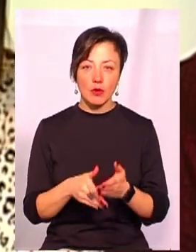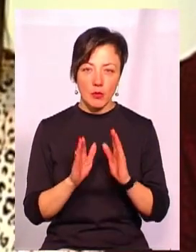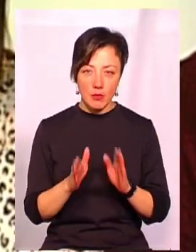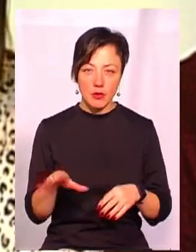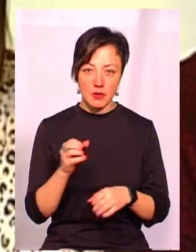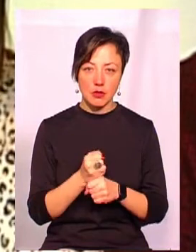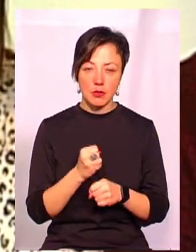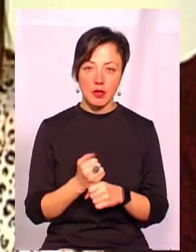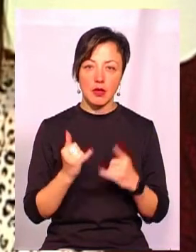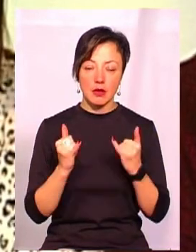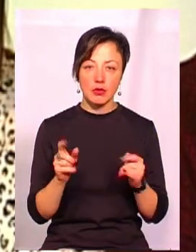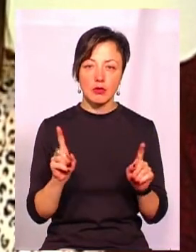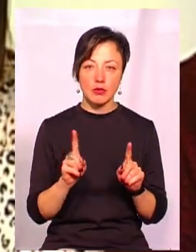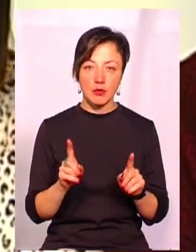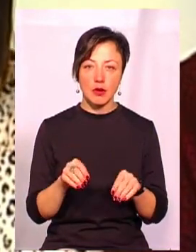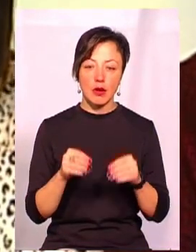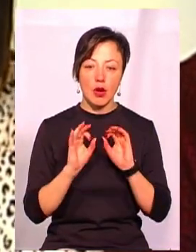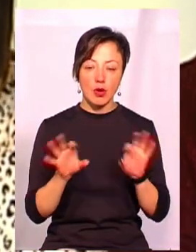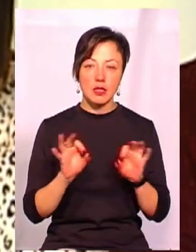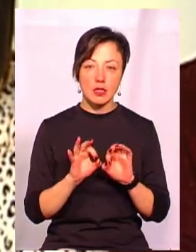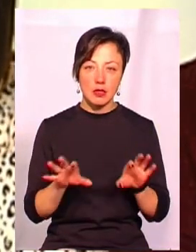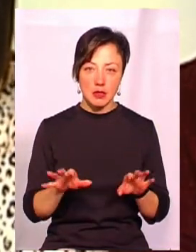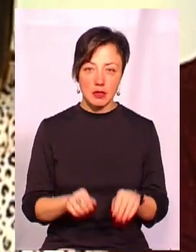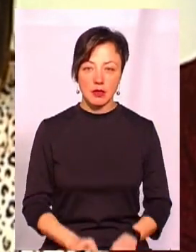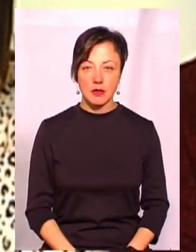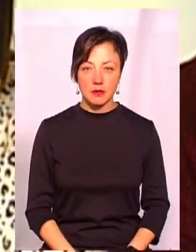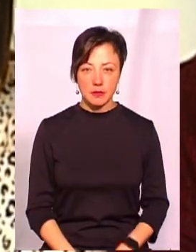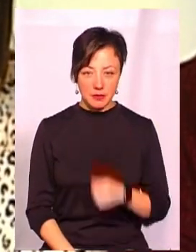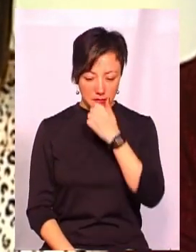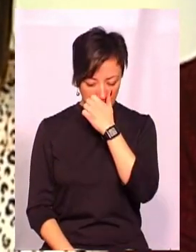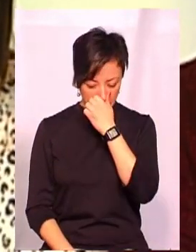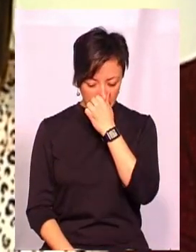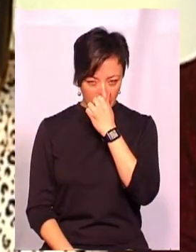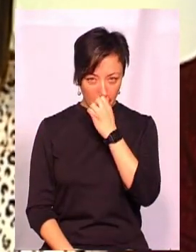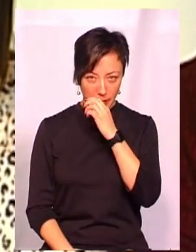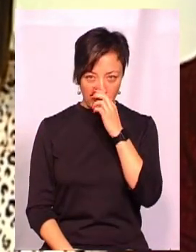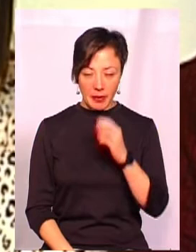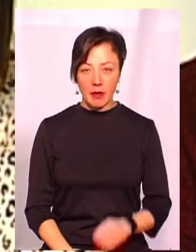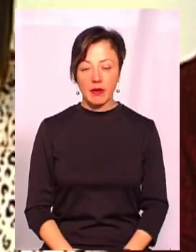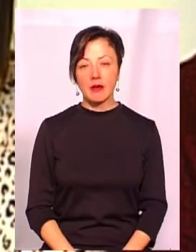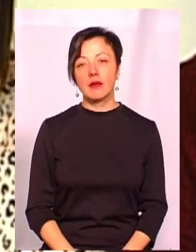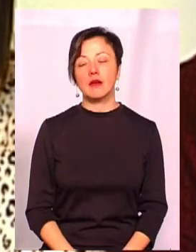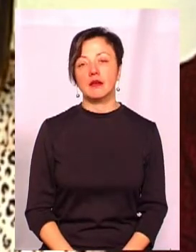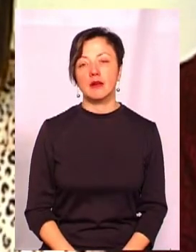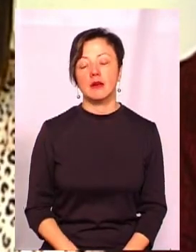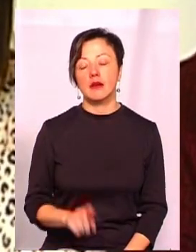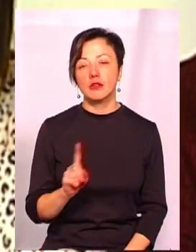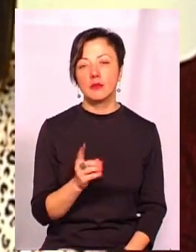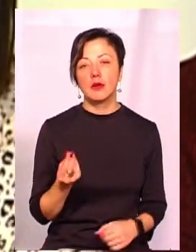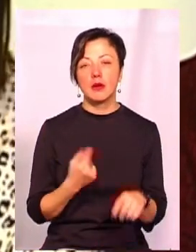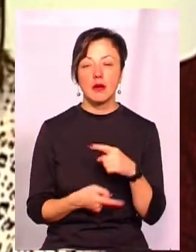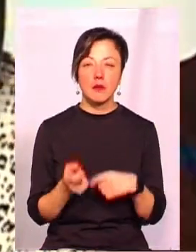допоможе все зробити для того, щоб роз'яснити і щоб суб'єкт працював в повному